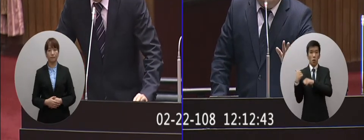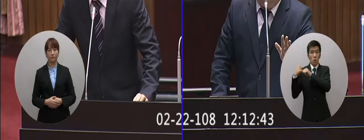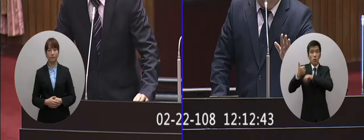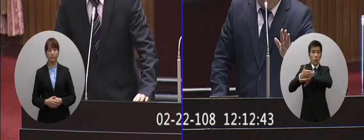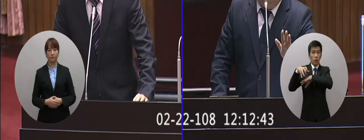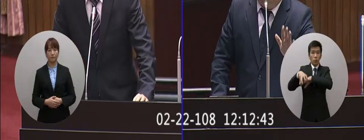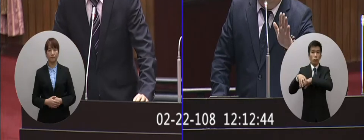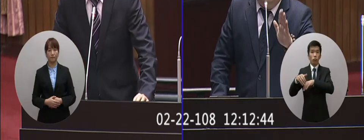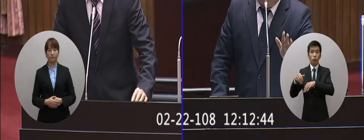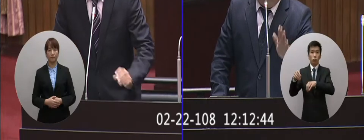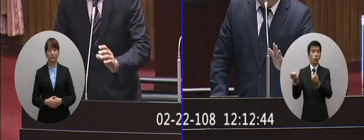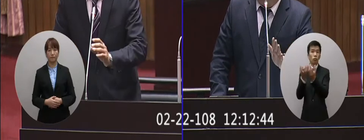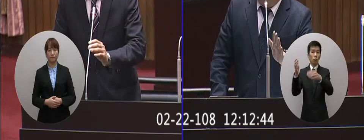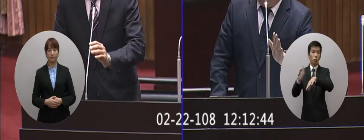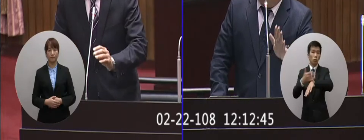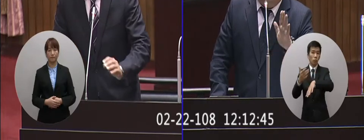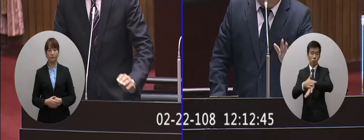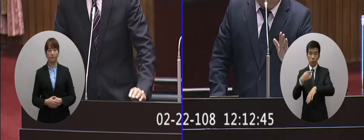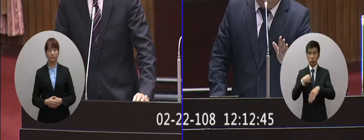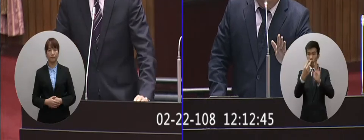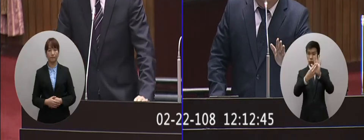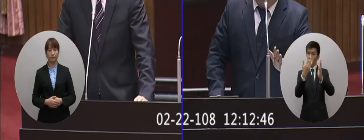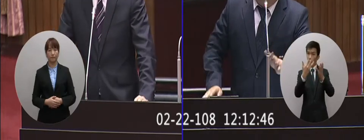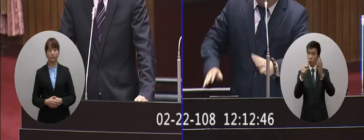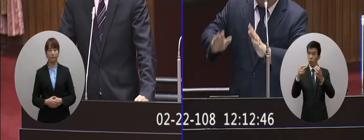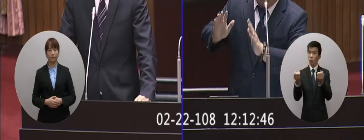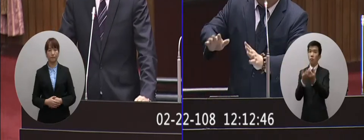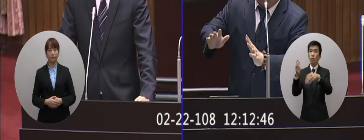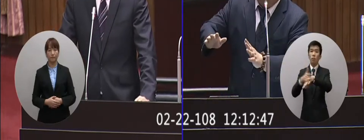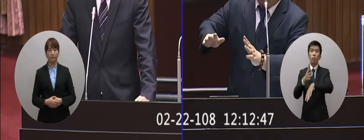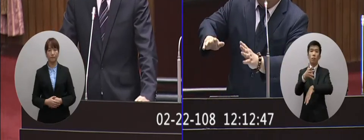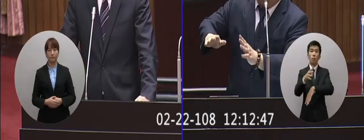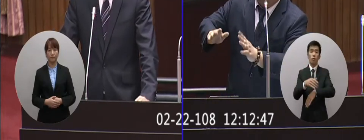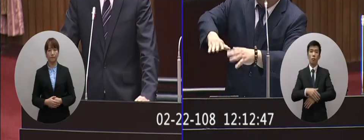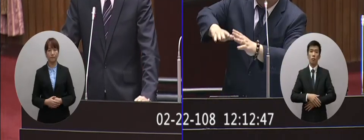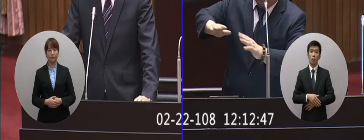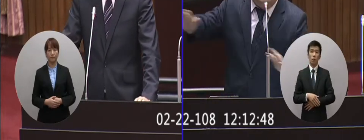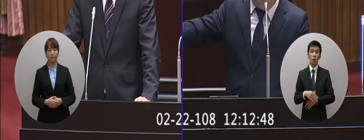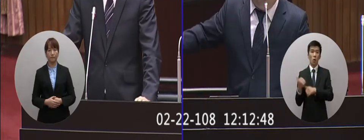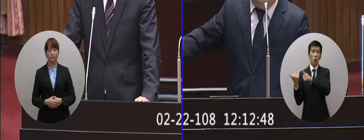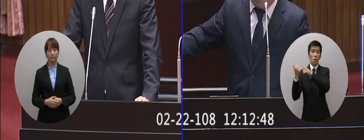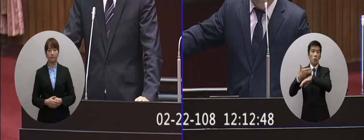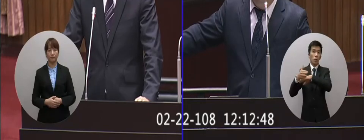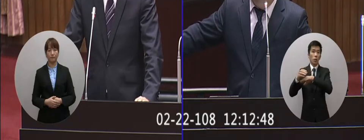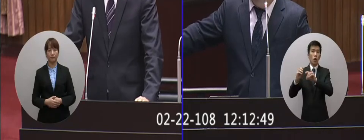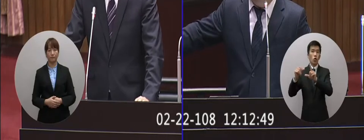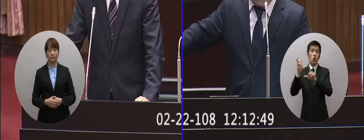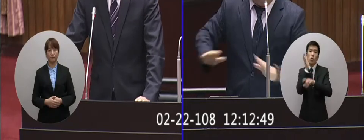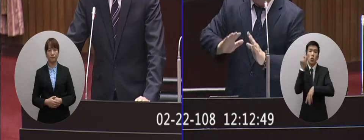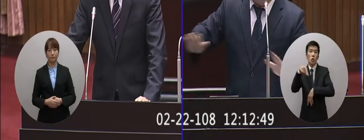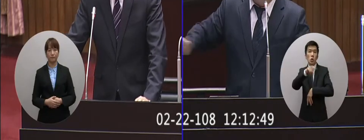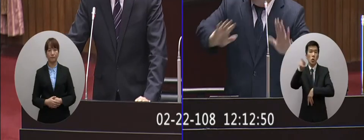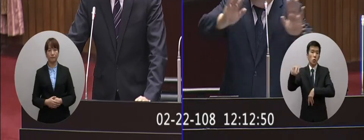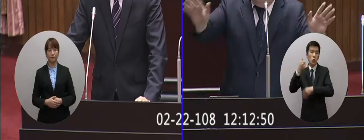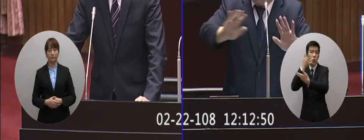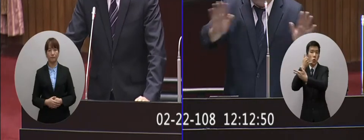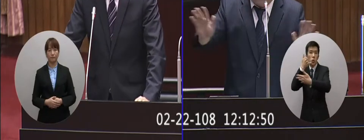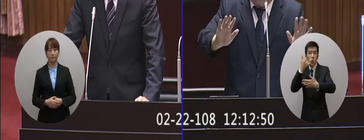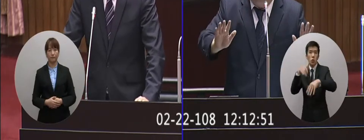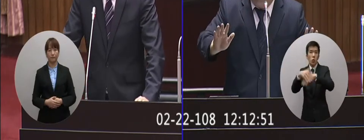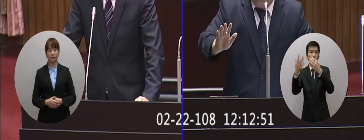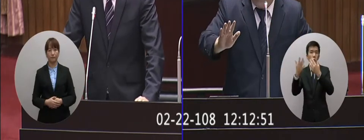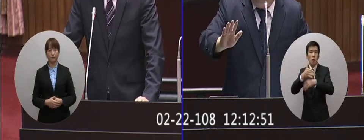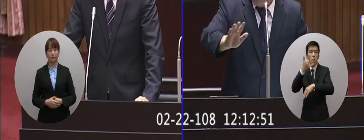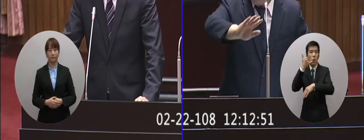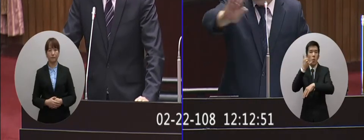什么不会呢？好，我先讲个了，是安怎袂？因为阮布袋东时迄个土地拢是盐化的，被盐化，所以伊拢无法度